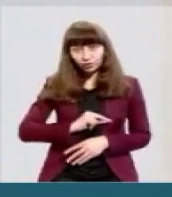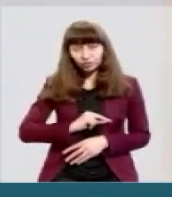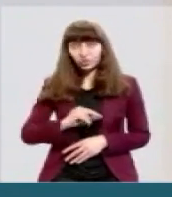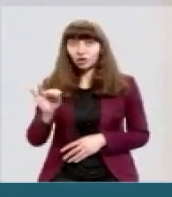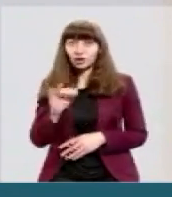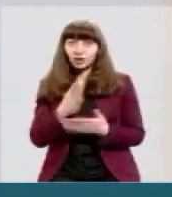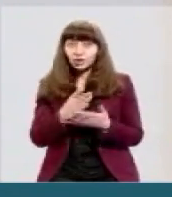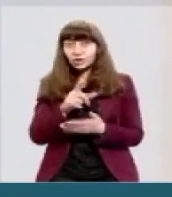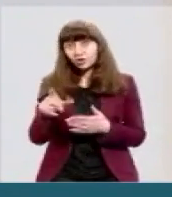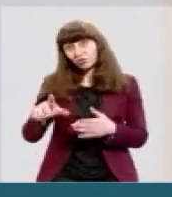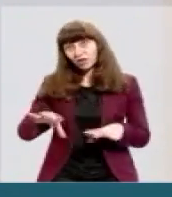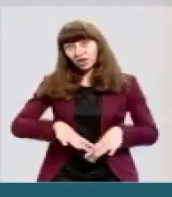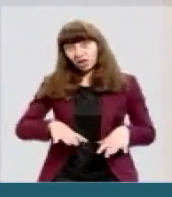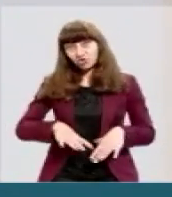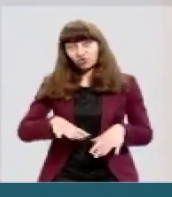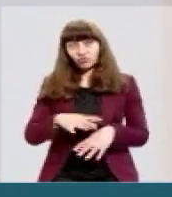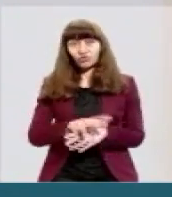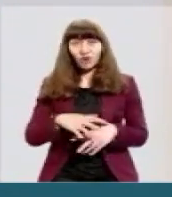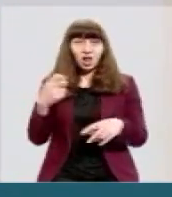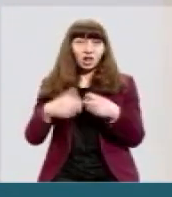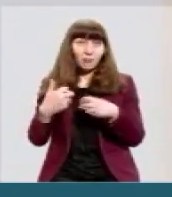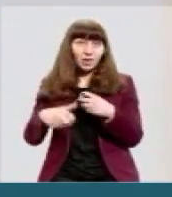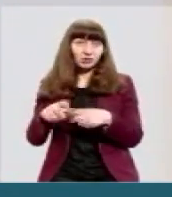нас... Если посмотреть по городу,